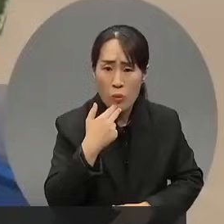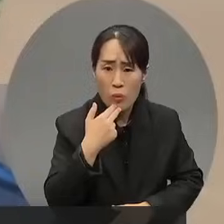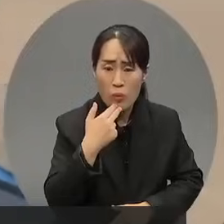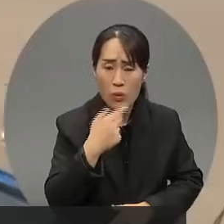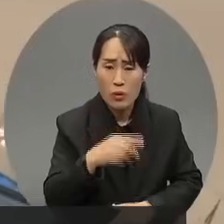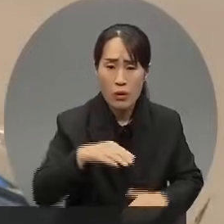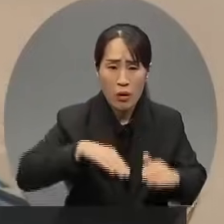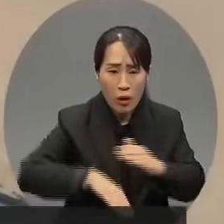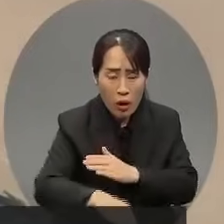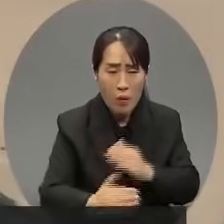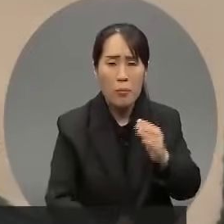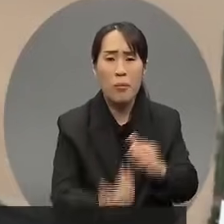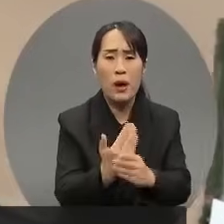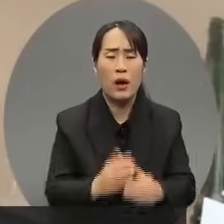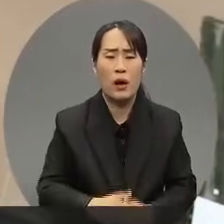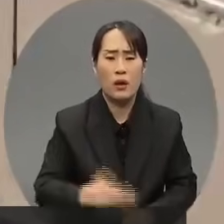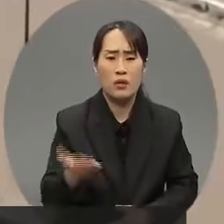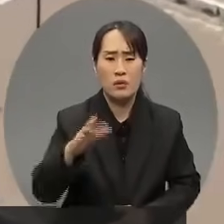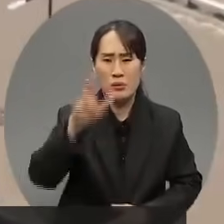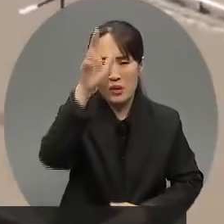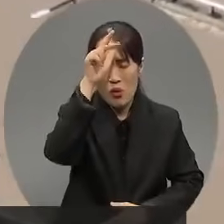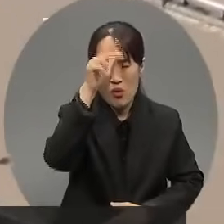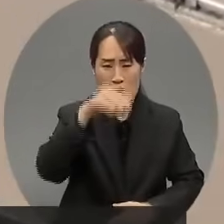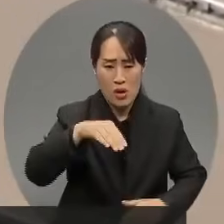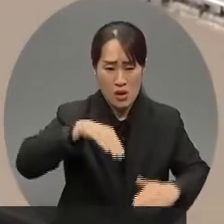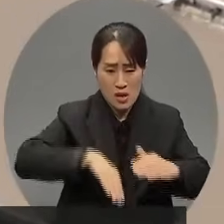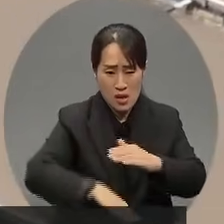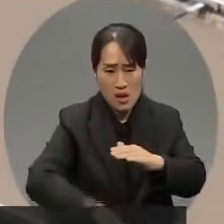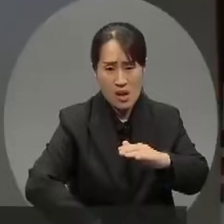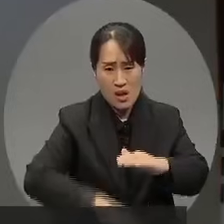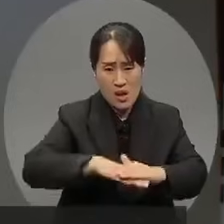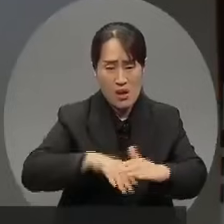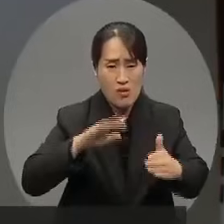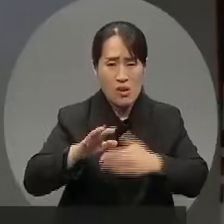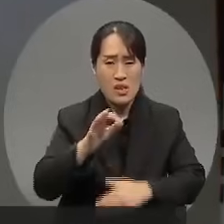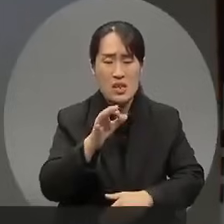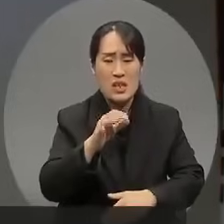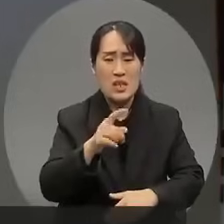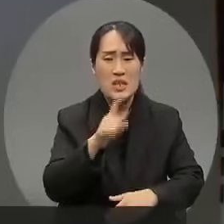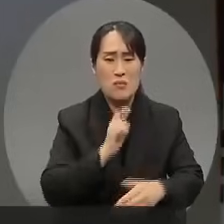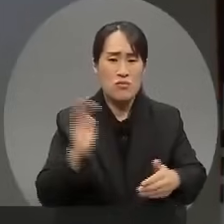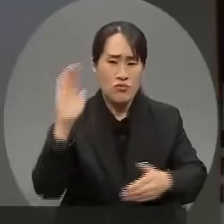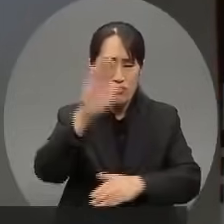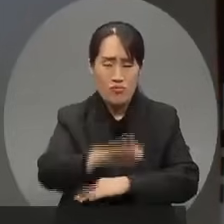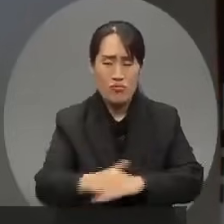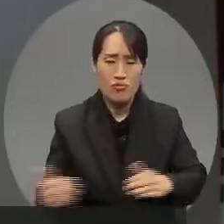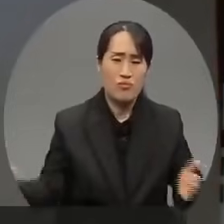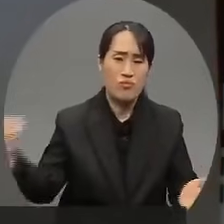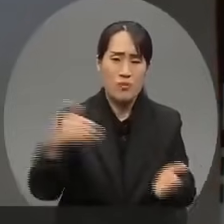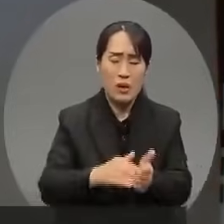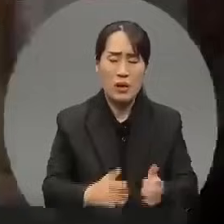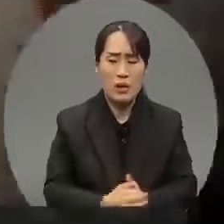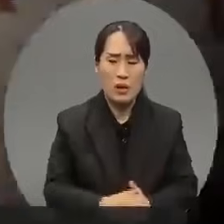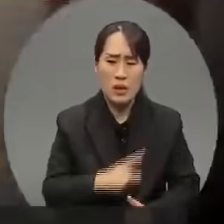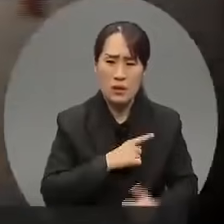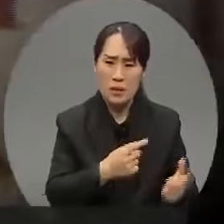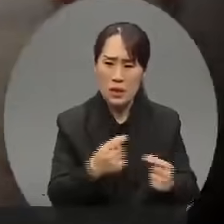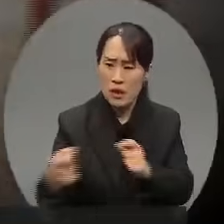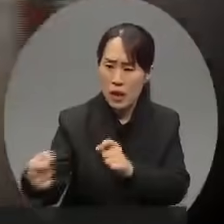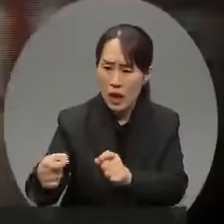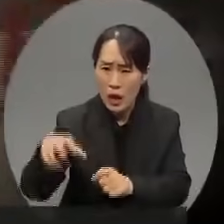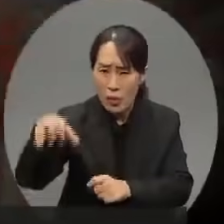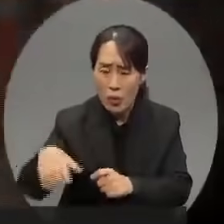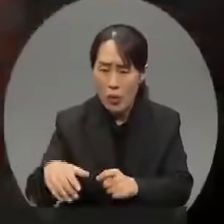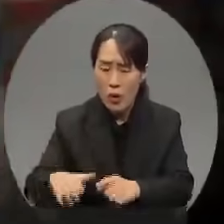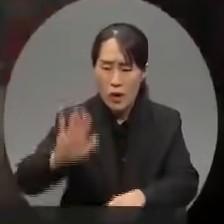들어왔죠 그러나 경찰은 지하차도가 완전히 잠긴지 10분이 지나서야 도착했습니다 이름이 비슷한 인근 다른